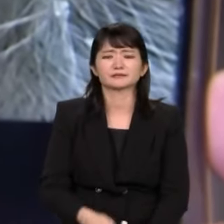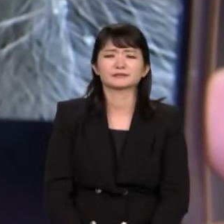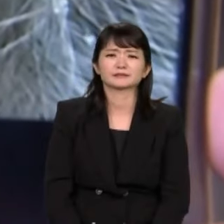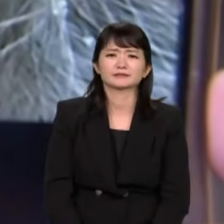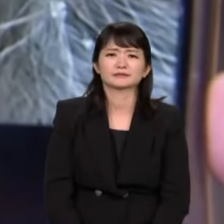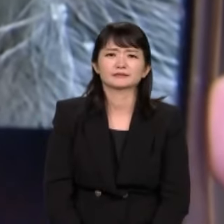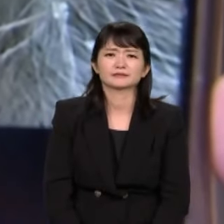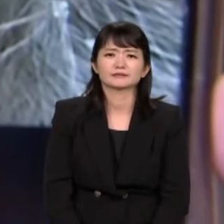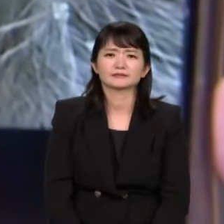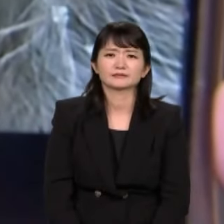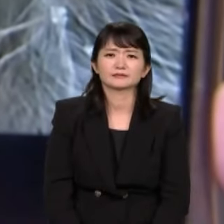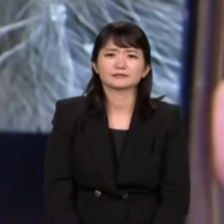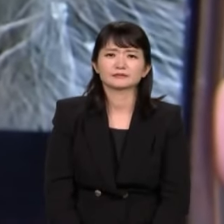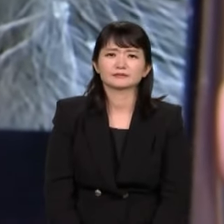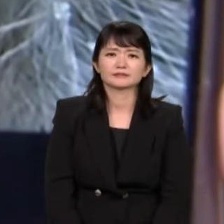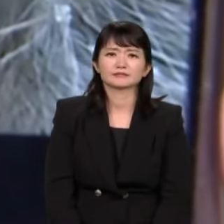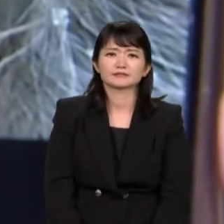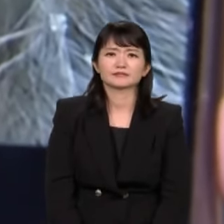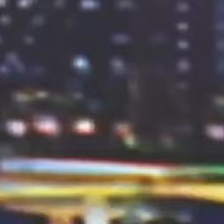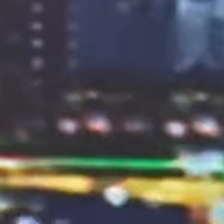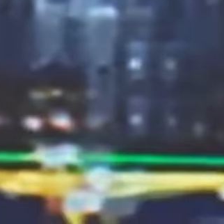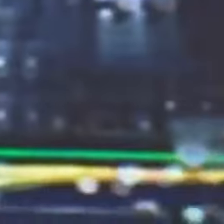JTBC 오원석입니다.